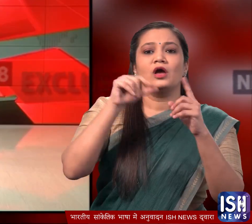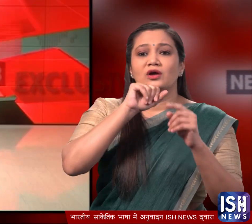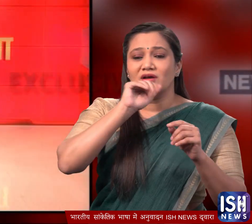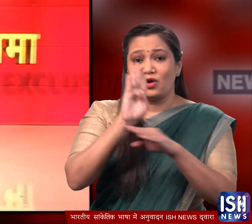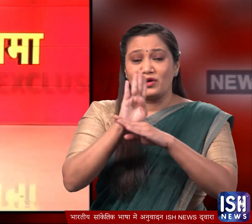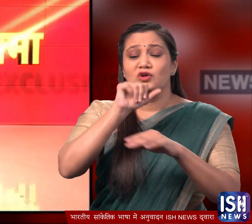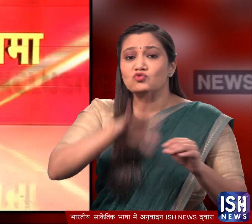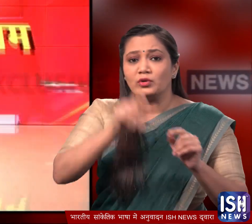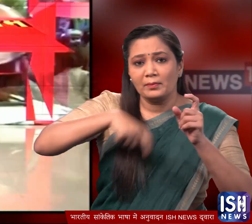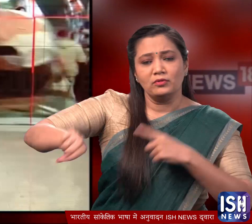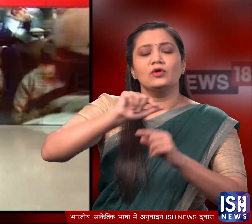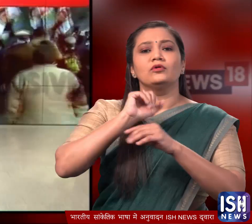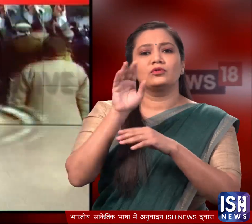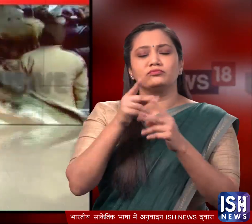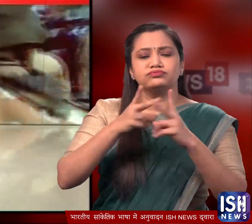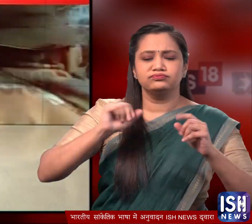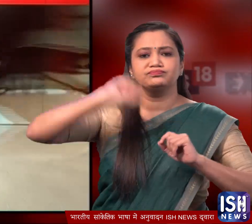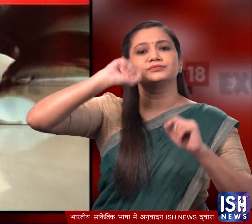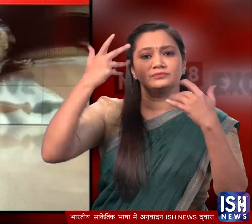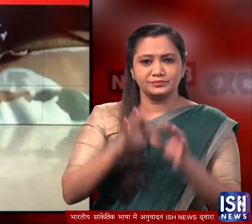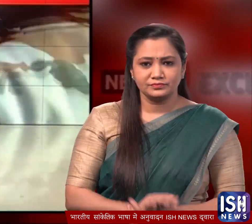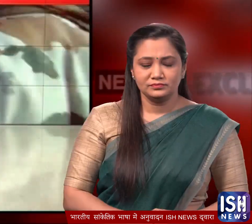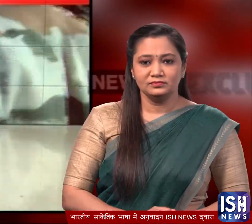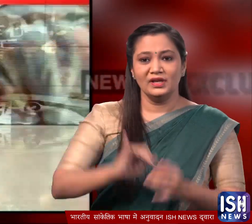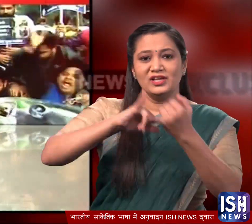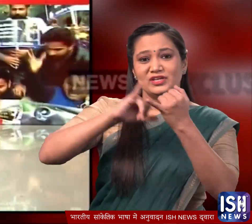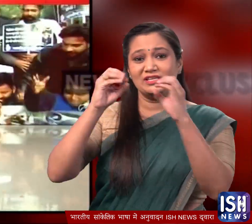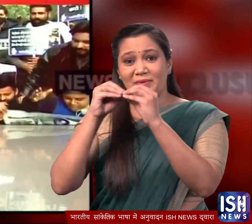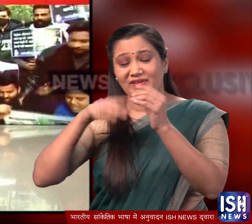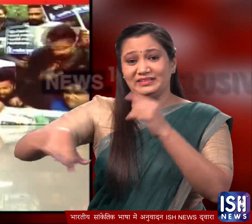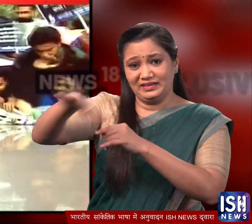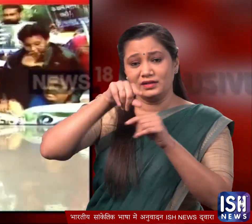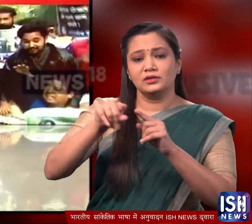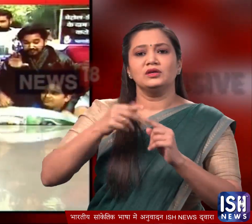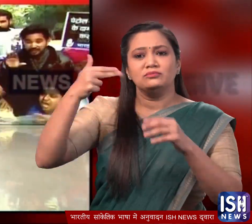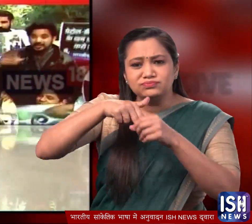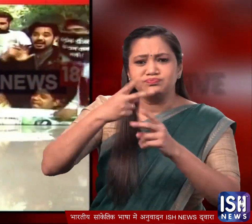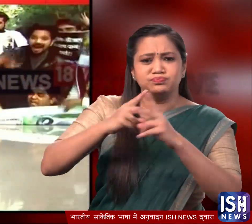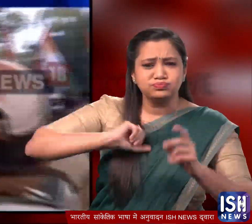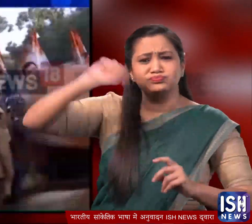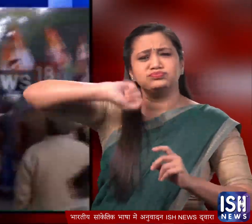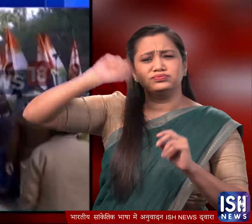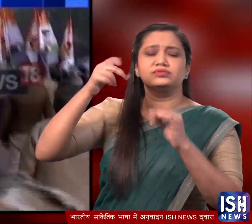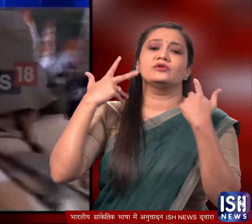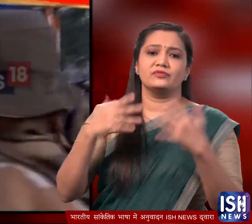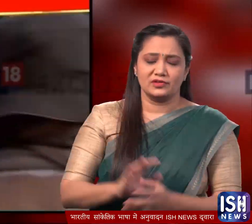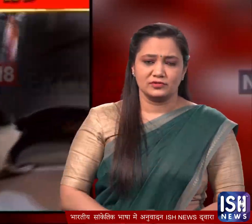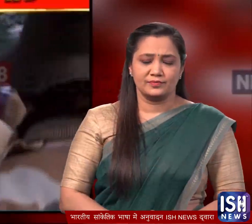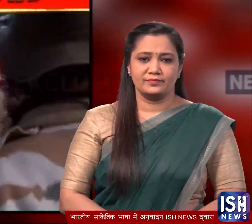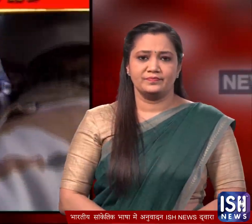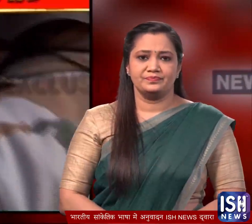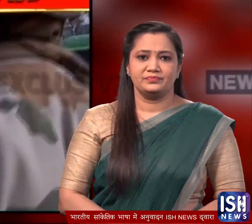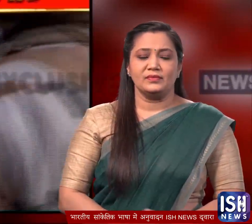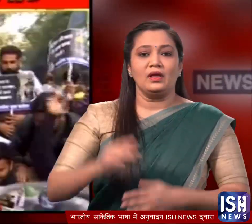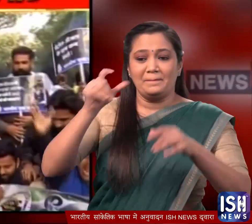के कार्यकर्ताओं ने प्रदर्शन किया। प्रदर्शन करने के लिए यूथ कांग्रेस के कुछ कार्यकर्ता शास्त्री भवन के बाहर पहुंचे और तेल की बढ़ी कीमतों के विरोध में